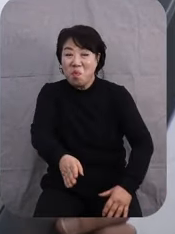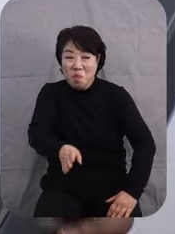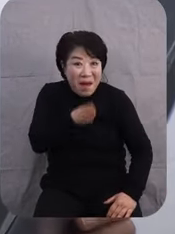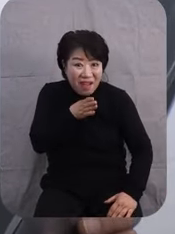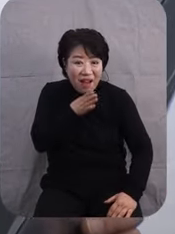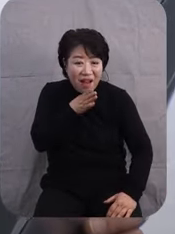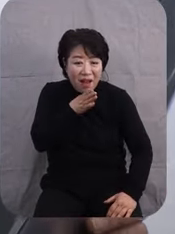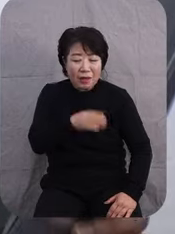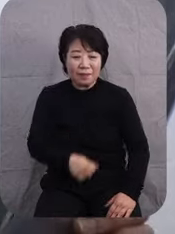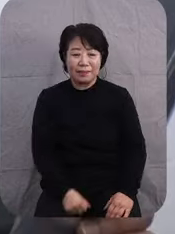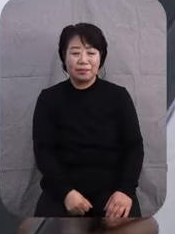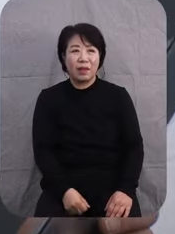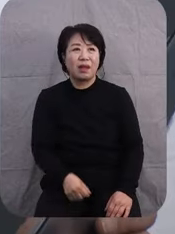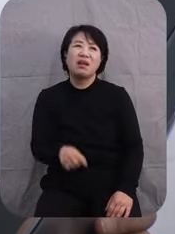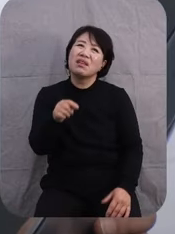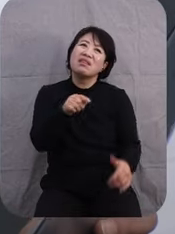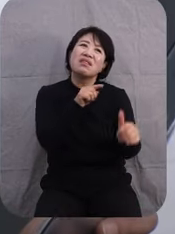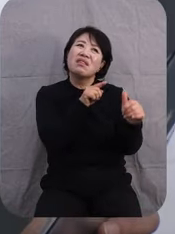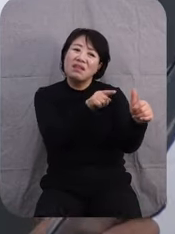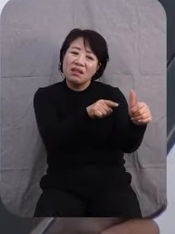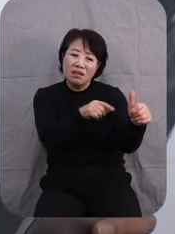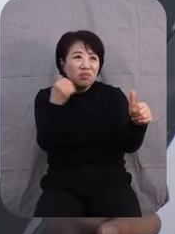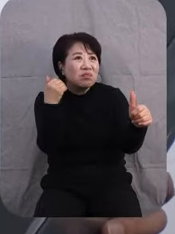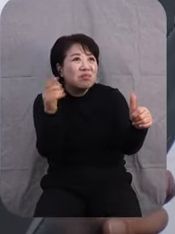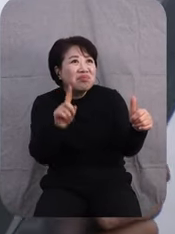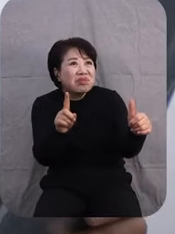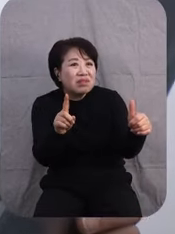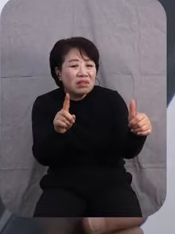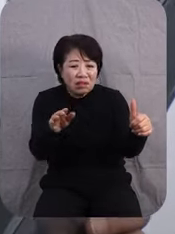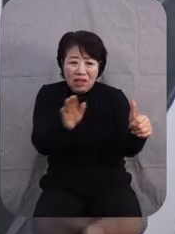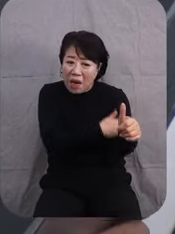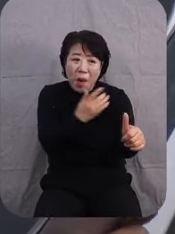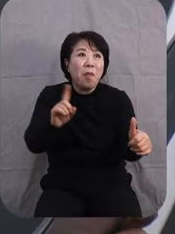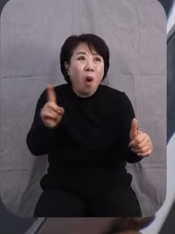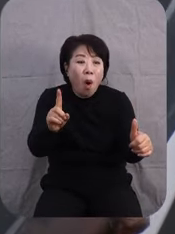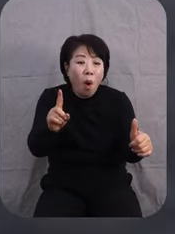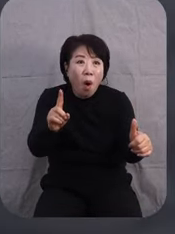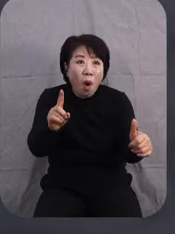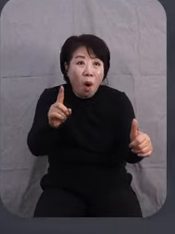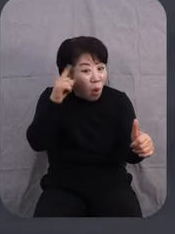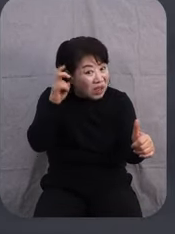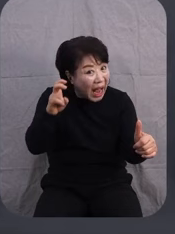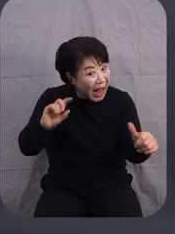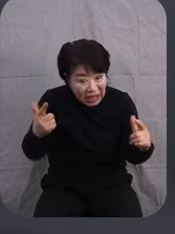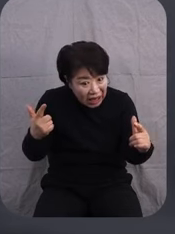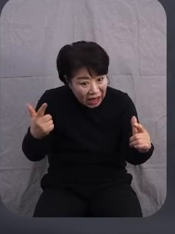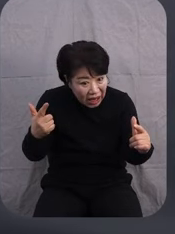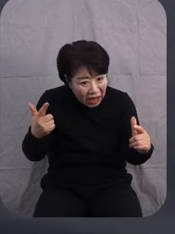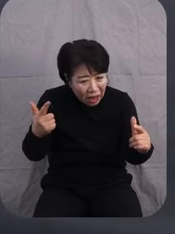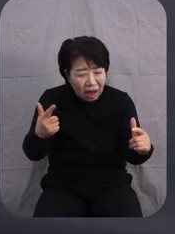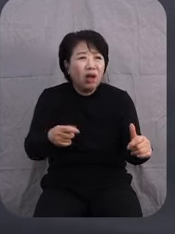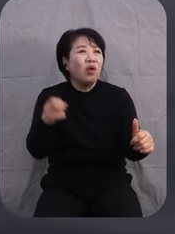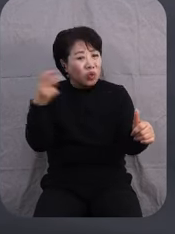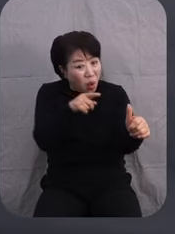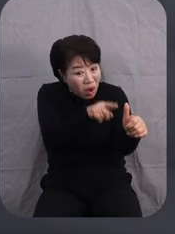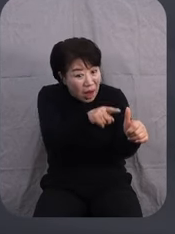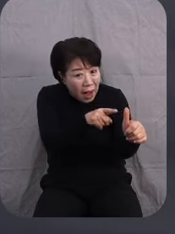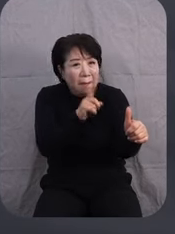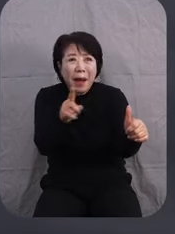그가 무슨 잘못을 했는지 혹은 하지 않았는지, 그가 무슨 말을